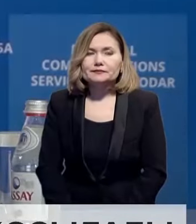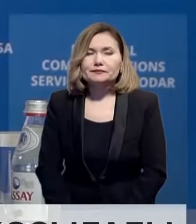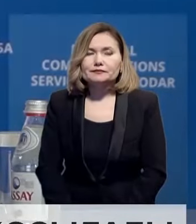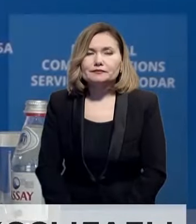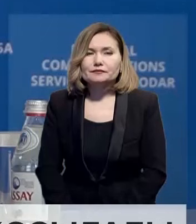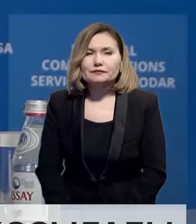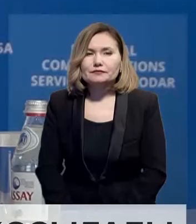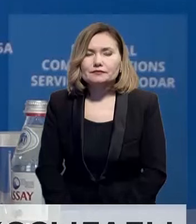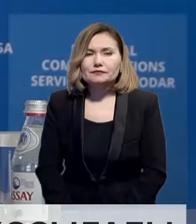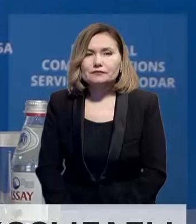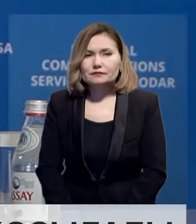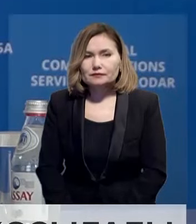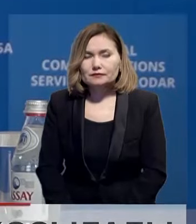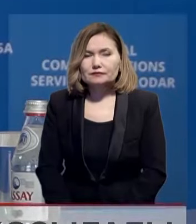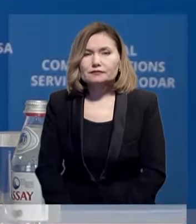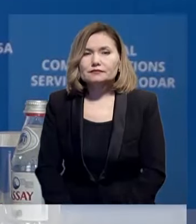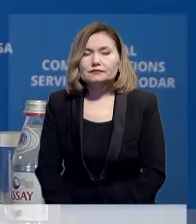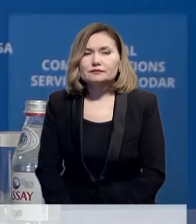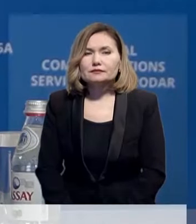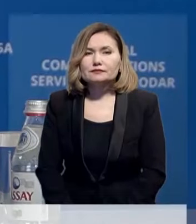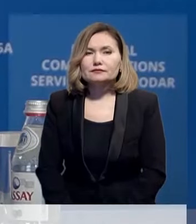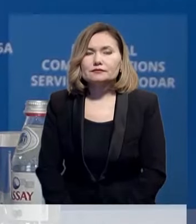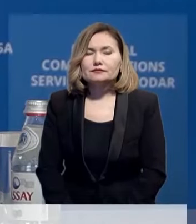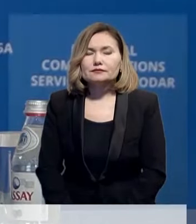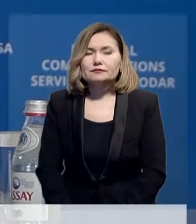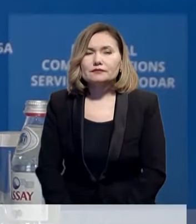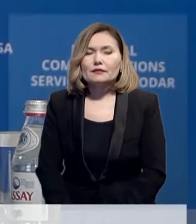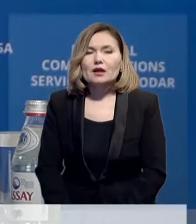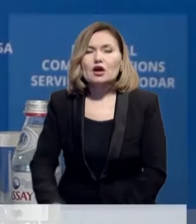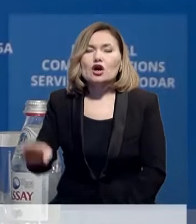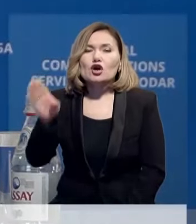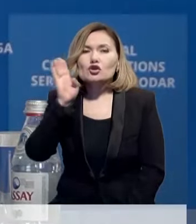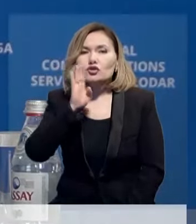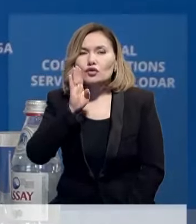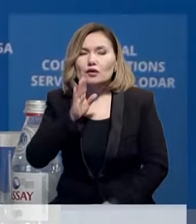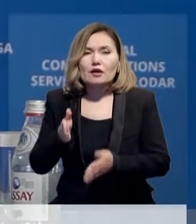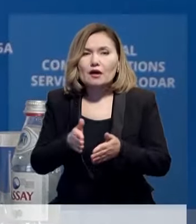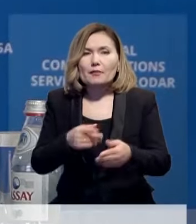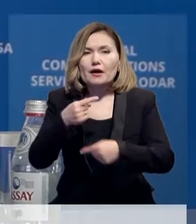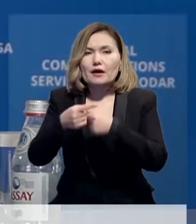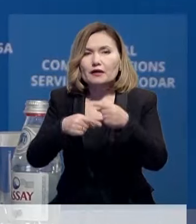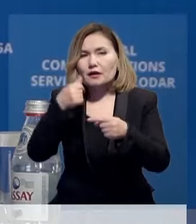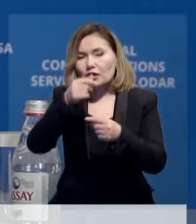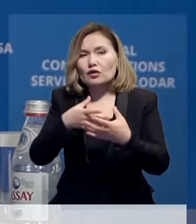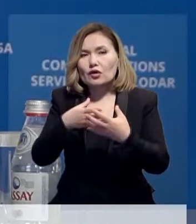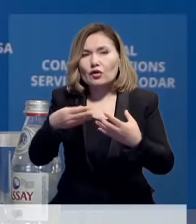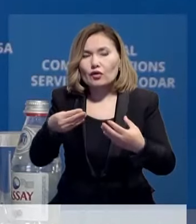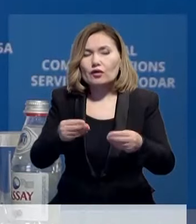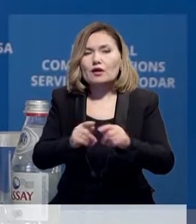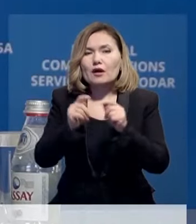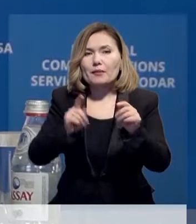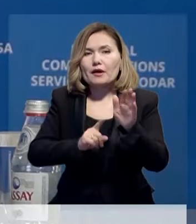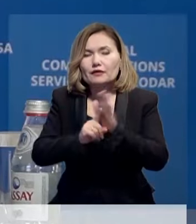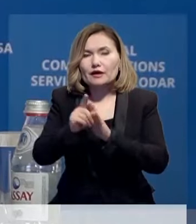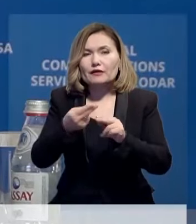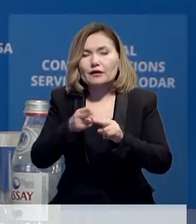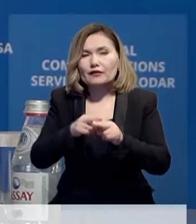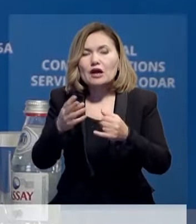С учетом того, что будет еще наладка, значит, мы выходим. Суару жүйесін келер жылдың көктемінде іске қосамыз. Ал қазір